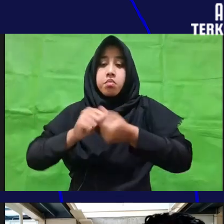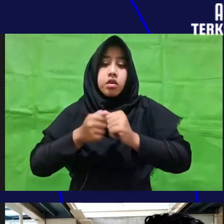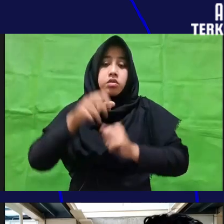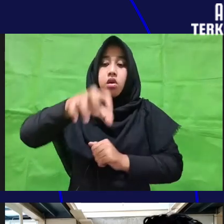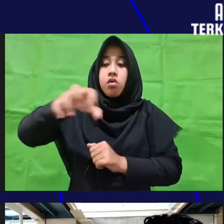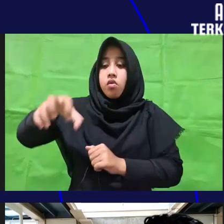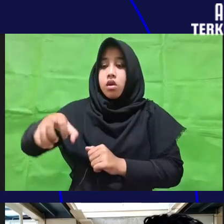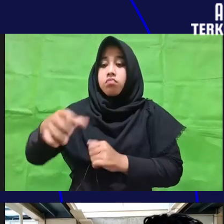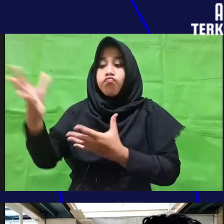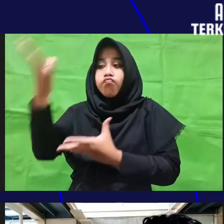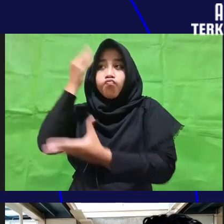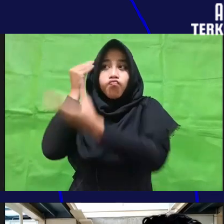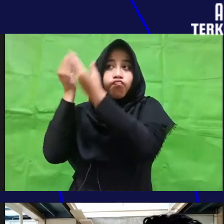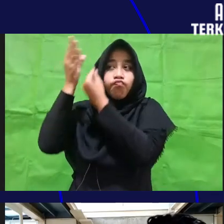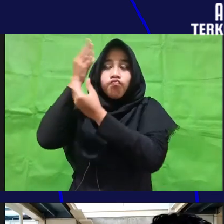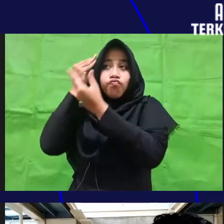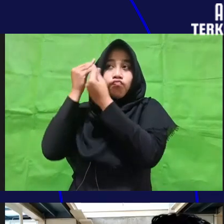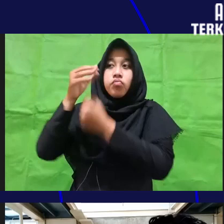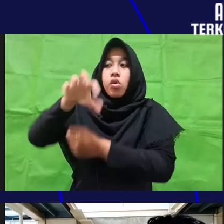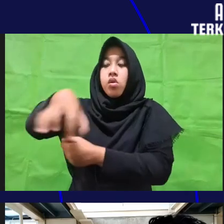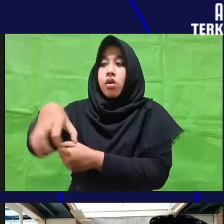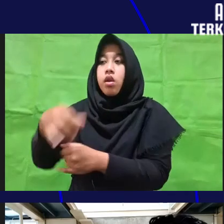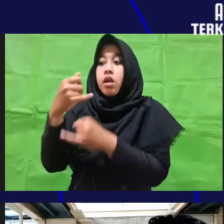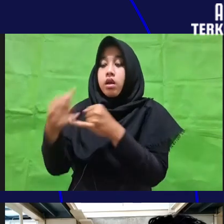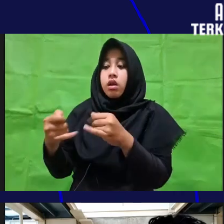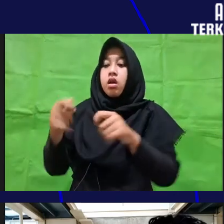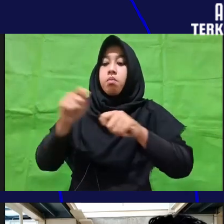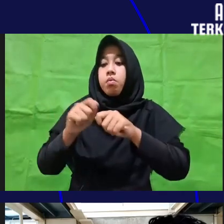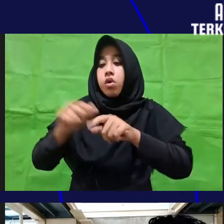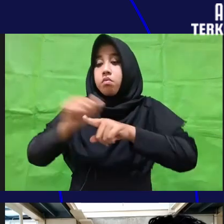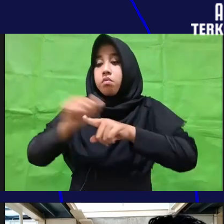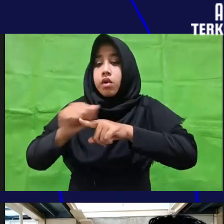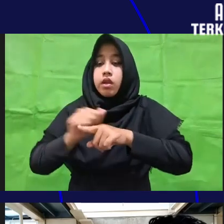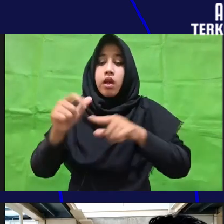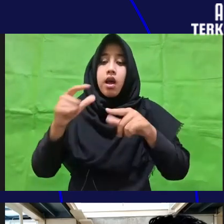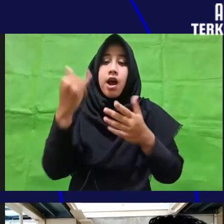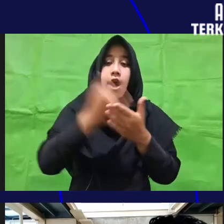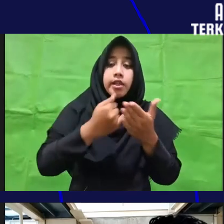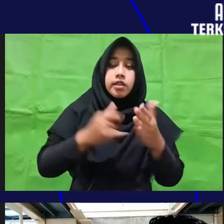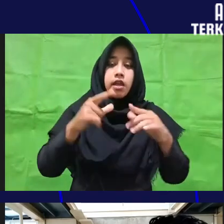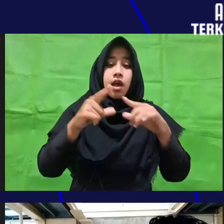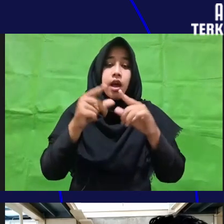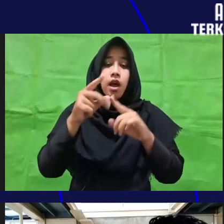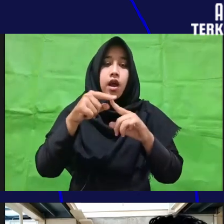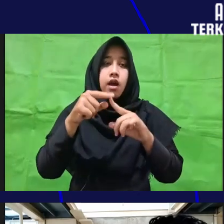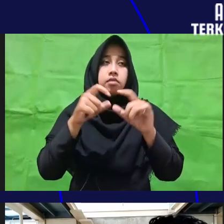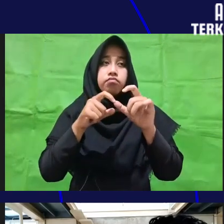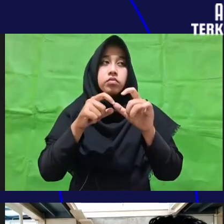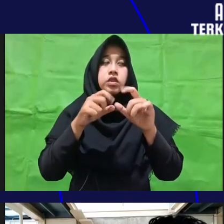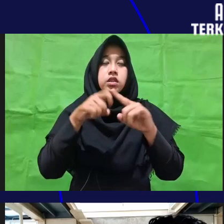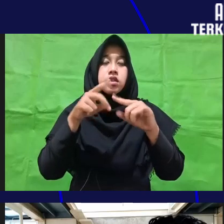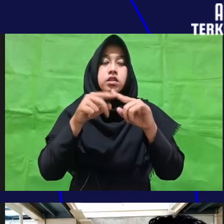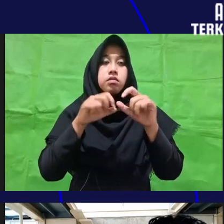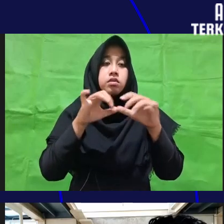maupun pada akhirnya membuat praktek artistik yang berkolaborasi secara etis. Tanpa berpanjang-panjang 15 menit